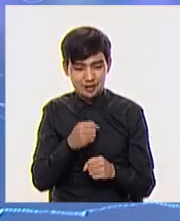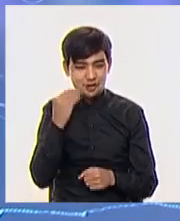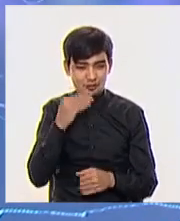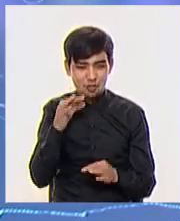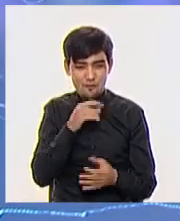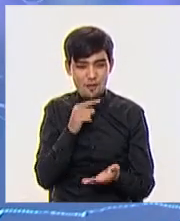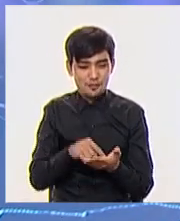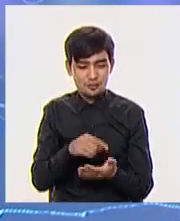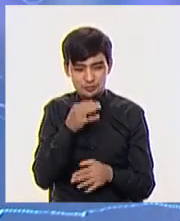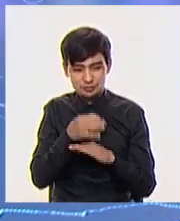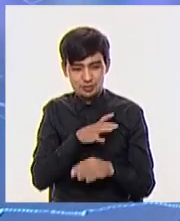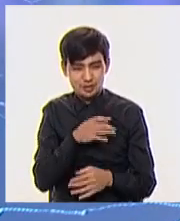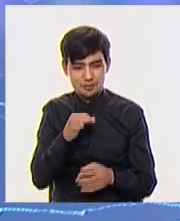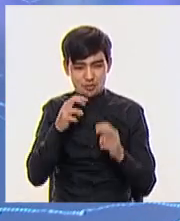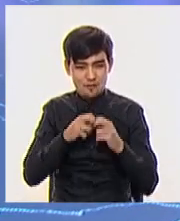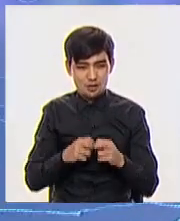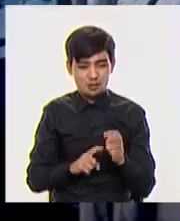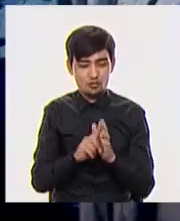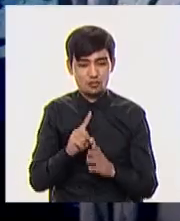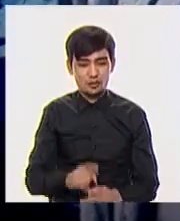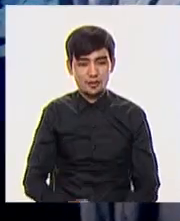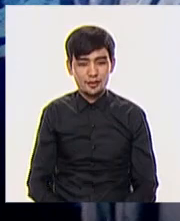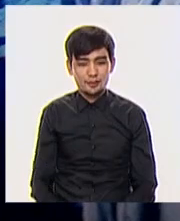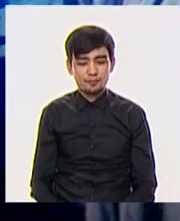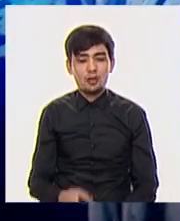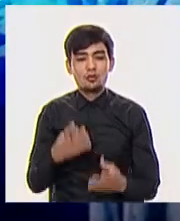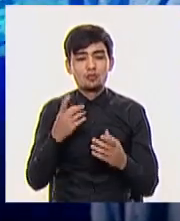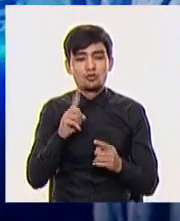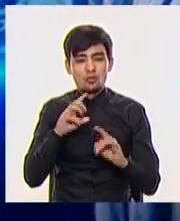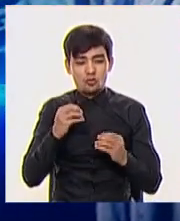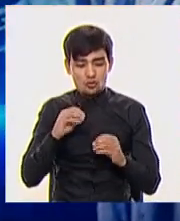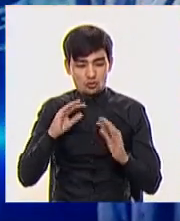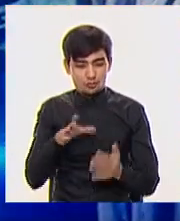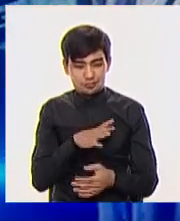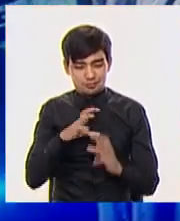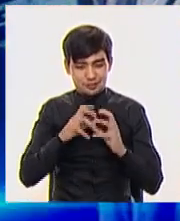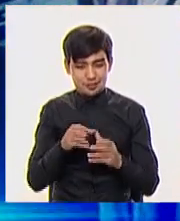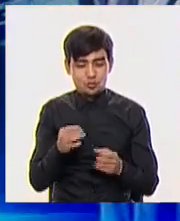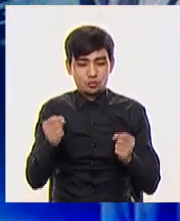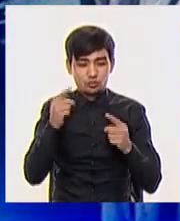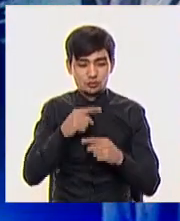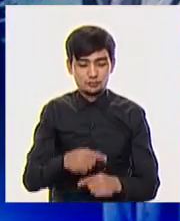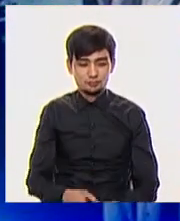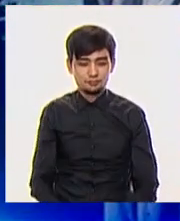качества начало масштабную проверку. А что еще происходит в мире, знает моя коллега Наталья